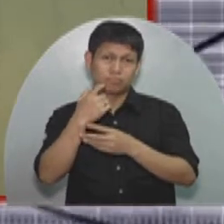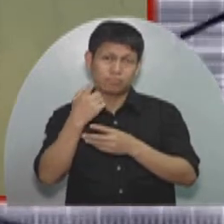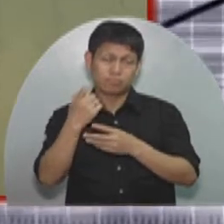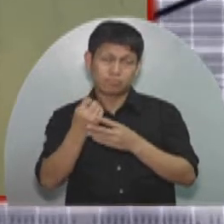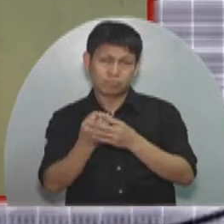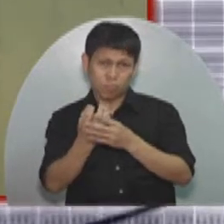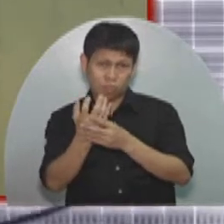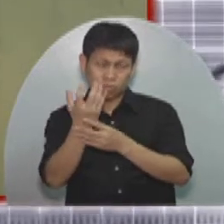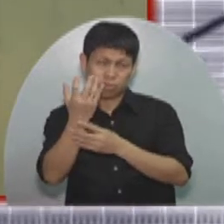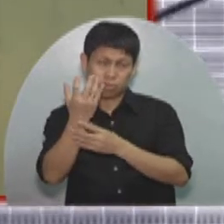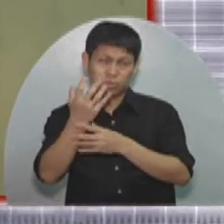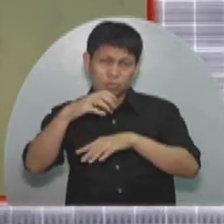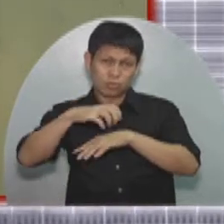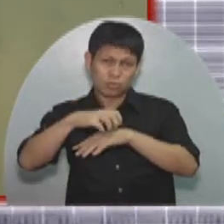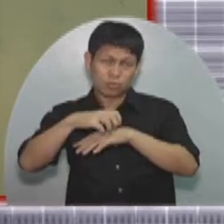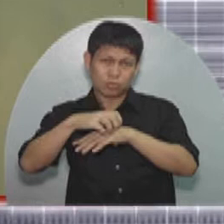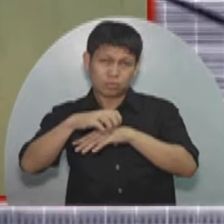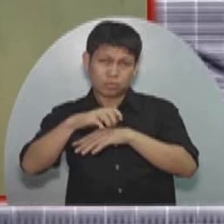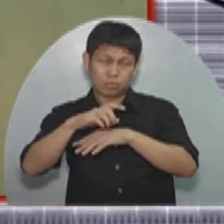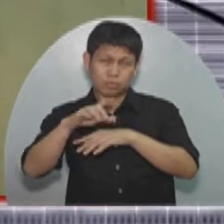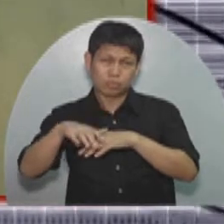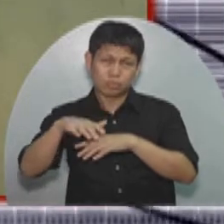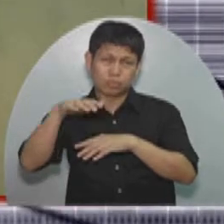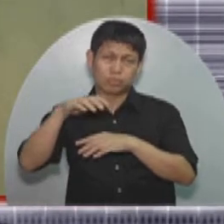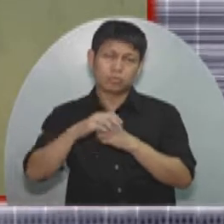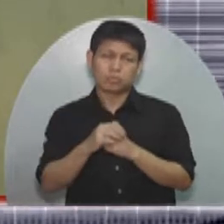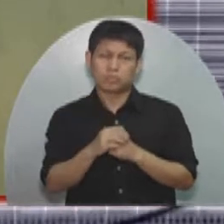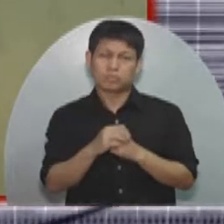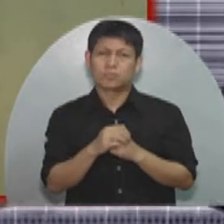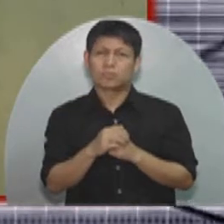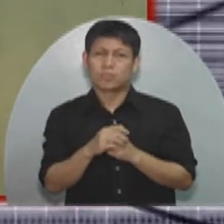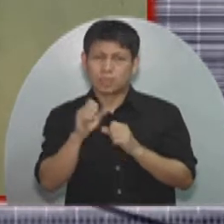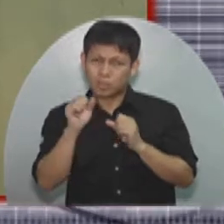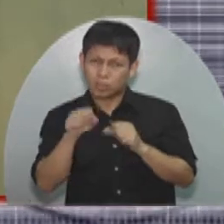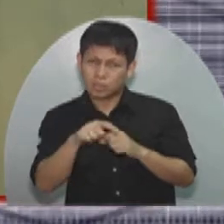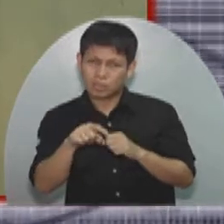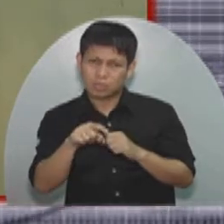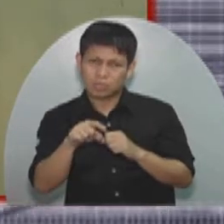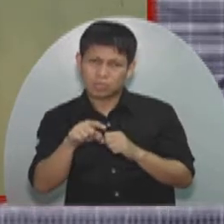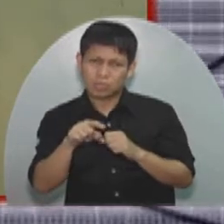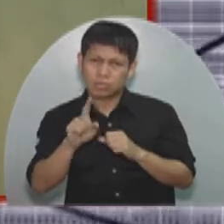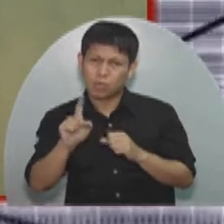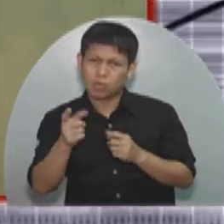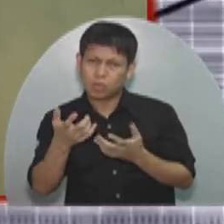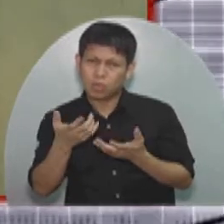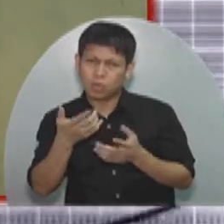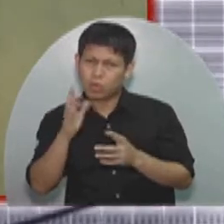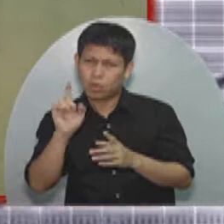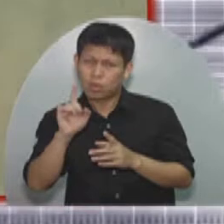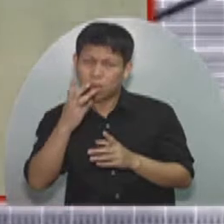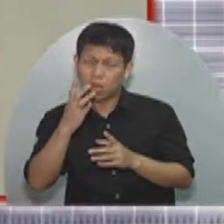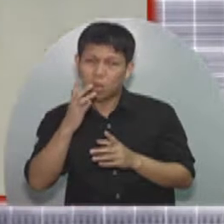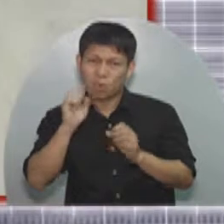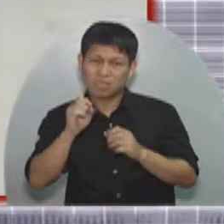nakuha habang lumalaki po ang ating pasyente, no? At maaari din naman po itong makuha sa